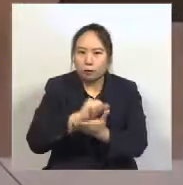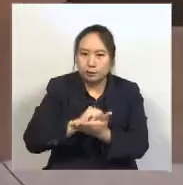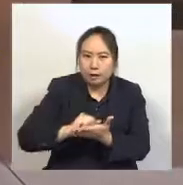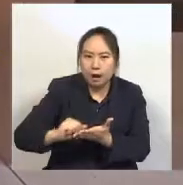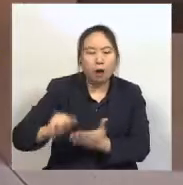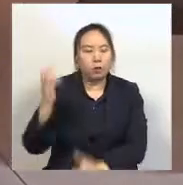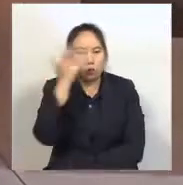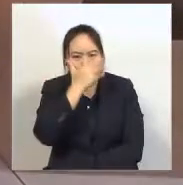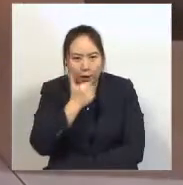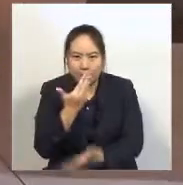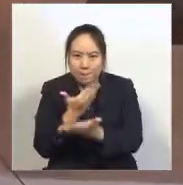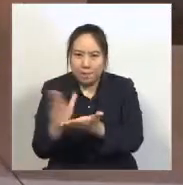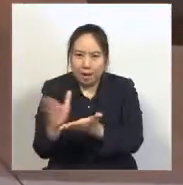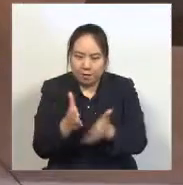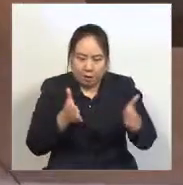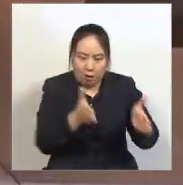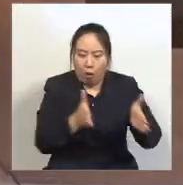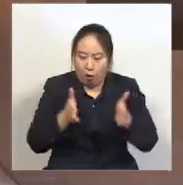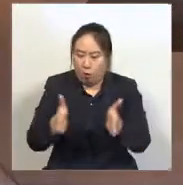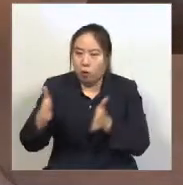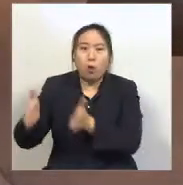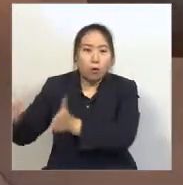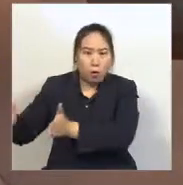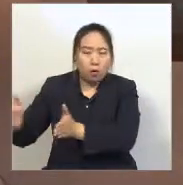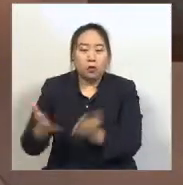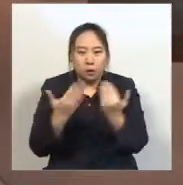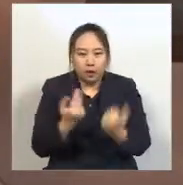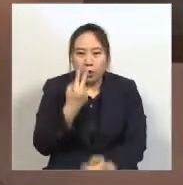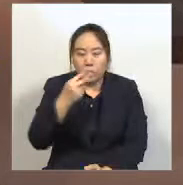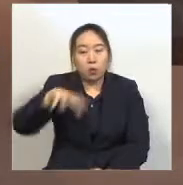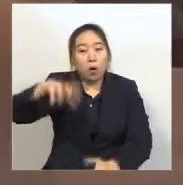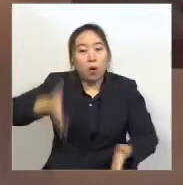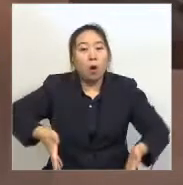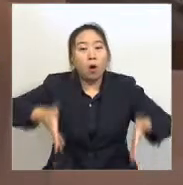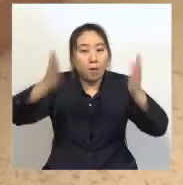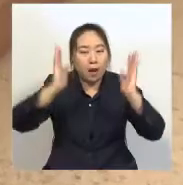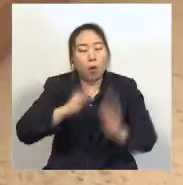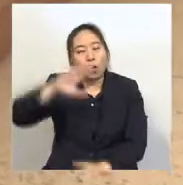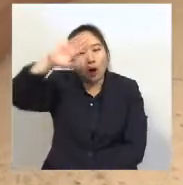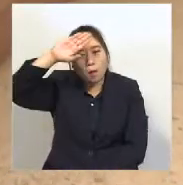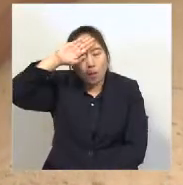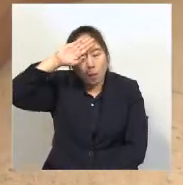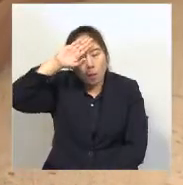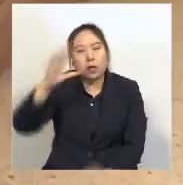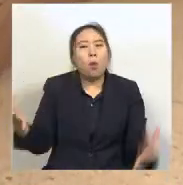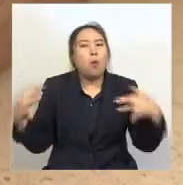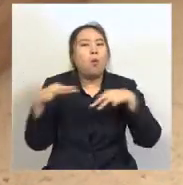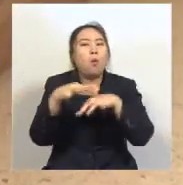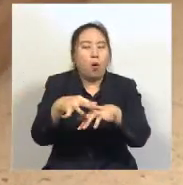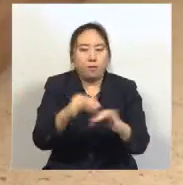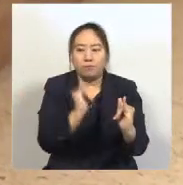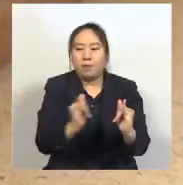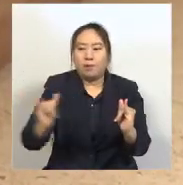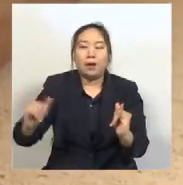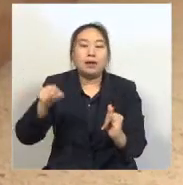สวยงาม ใช เลยไหม ่ คะ ค่ะเป็นสัดส่วนด้วยเป็นบรรยากาศภายในอาคารพักผู้ป่วยเตียงรวมของโรงพยาบาลคูเมืองที่จังหวัดบุรี